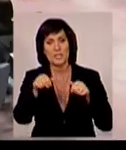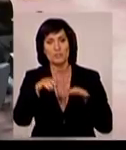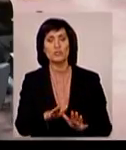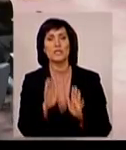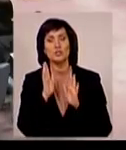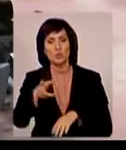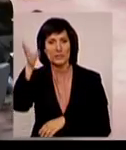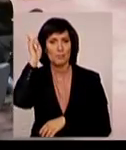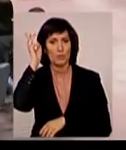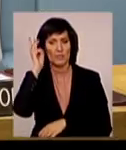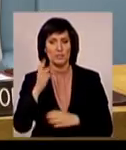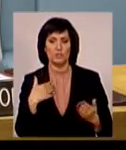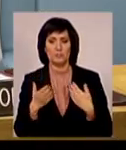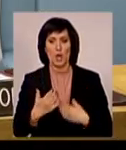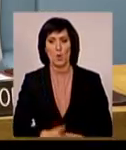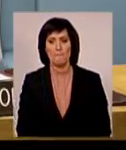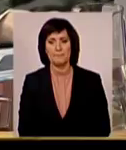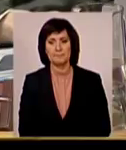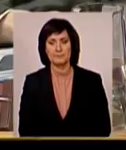лише дипломатичним шляхом.